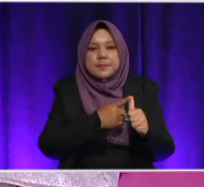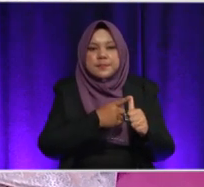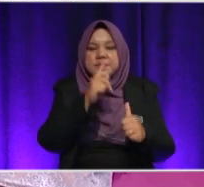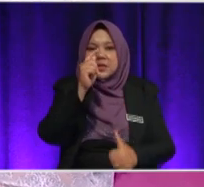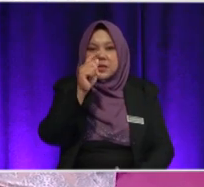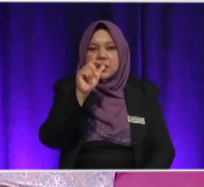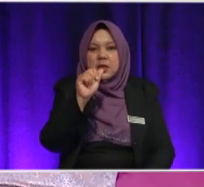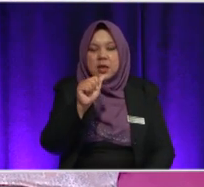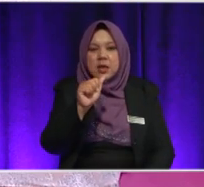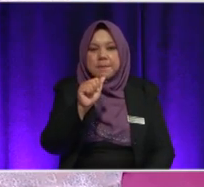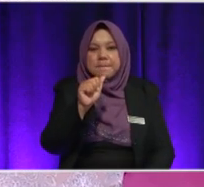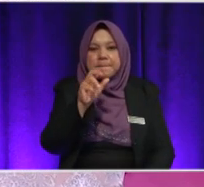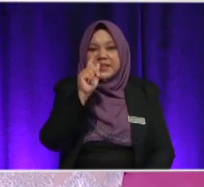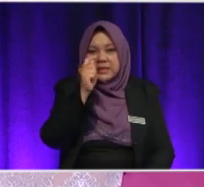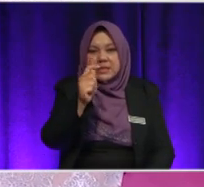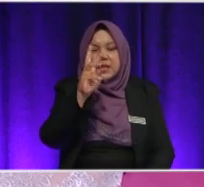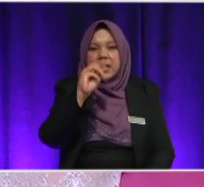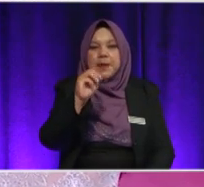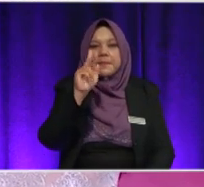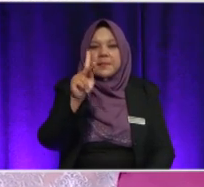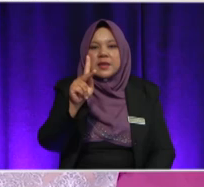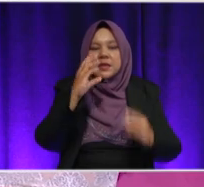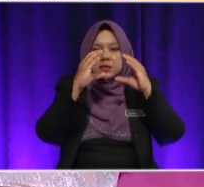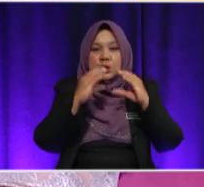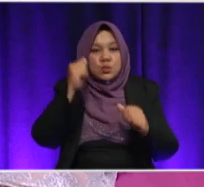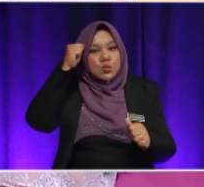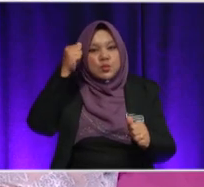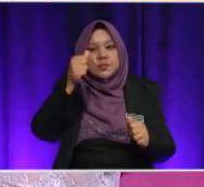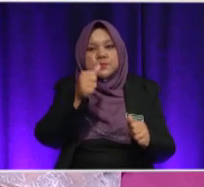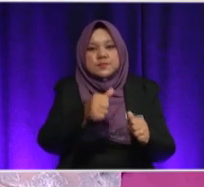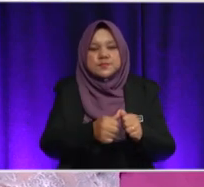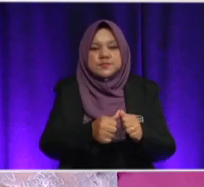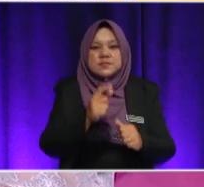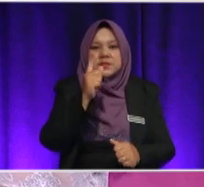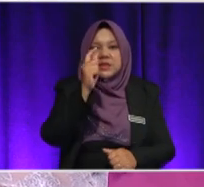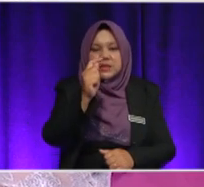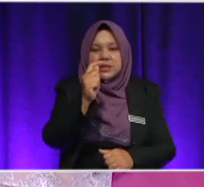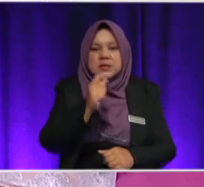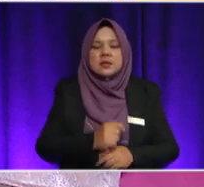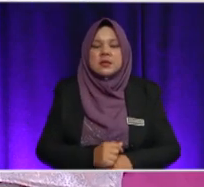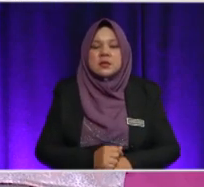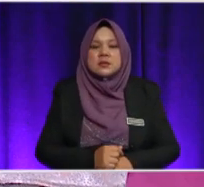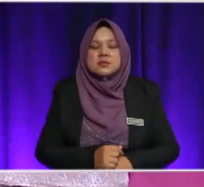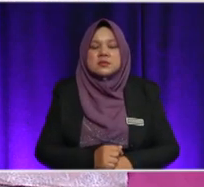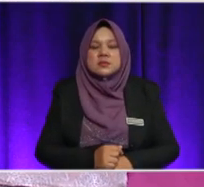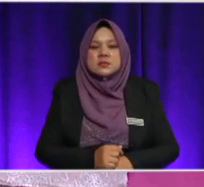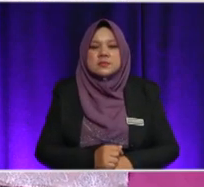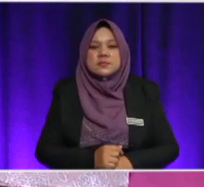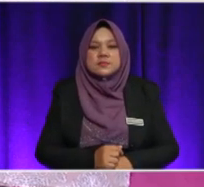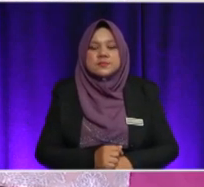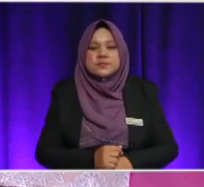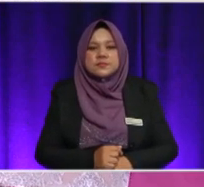dmk ini tips mengingat Apakah 3 kaidah Perubahan tersebut di MQ bukan teknologi